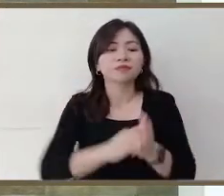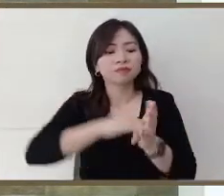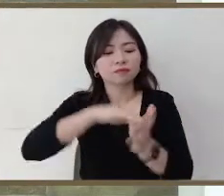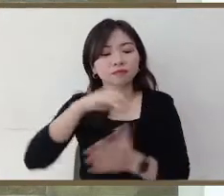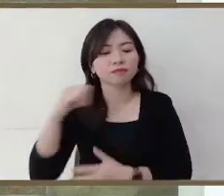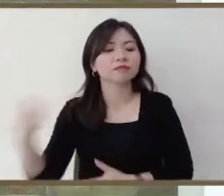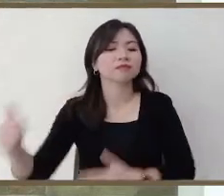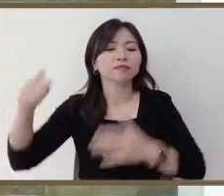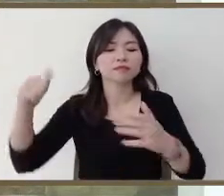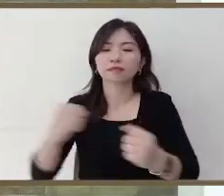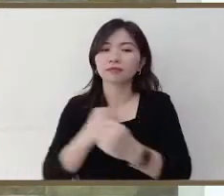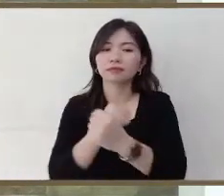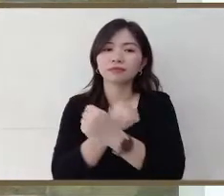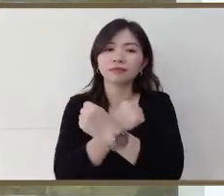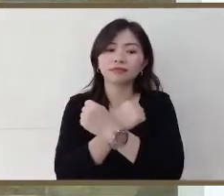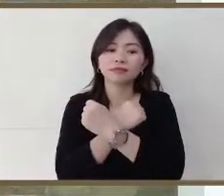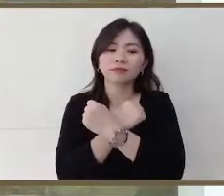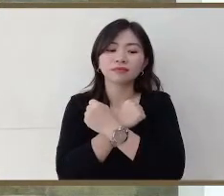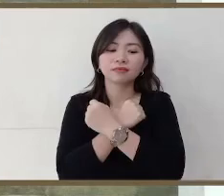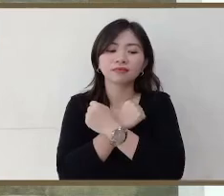na